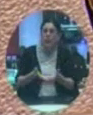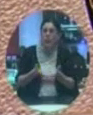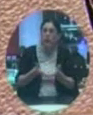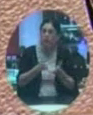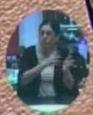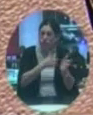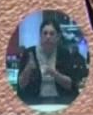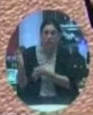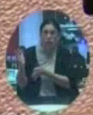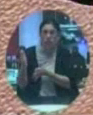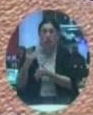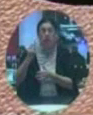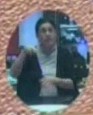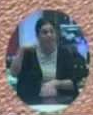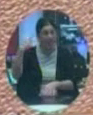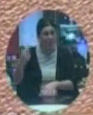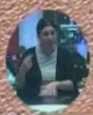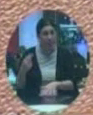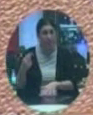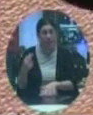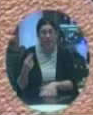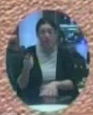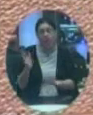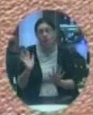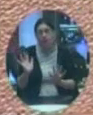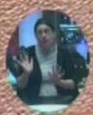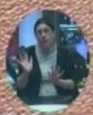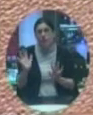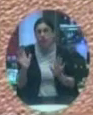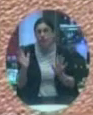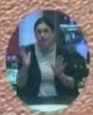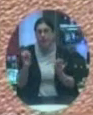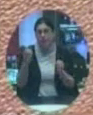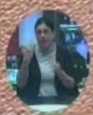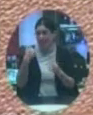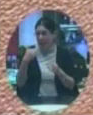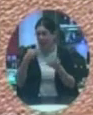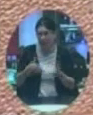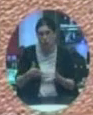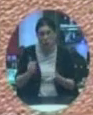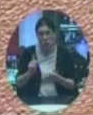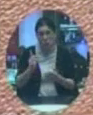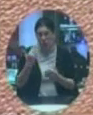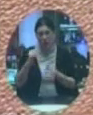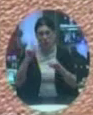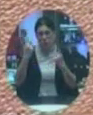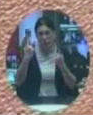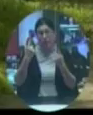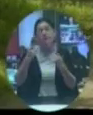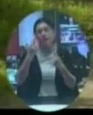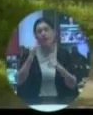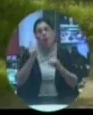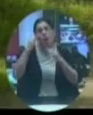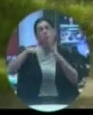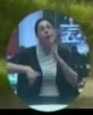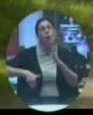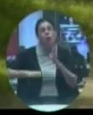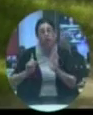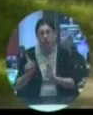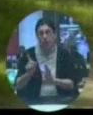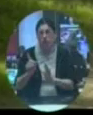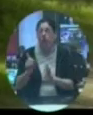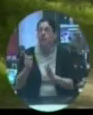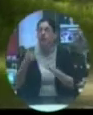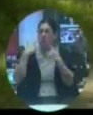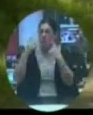זה היה לי את הסיעוד, לא היה קורה. היה קורה פחות. אי אפשר להגיד לא היה קורה, היה קורה פחות כל הסיפור הזה. הפיקוח של משרד